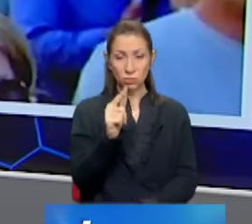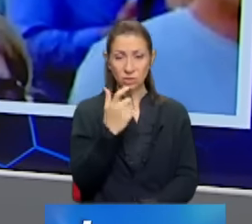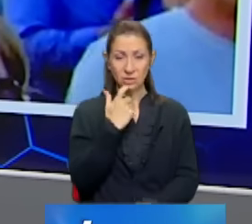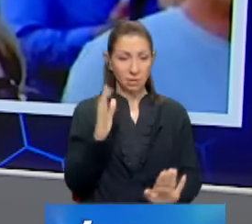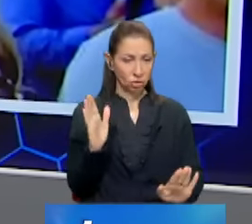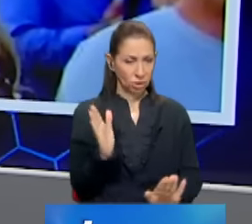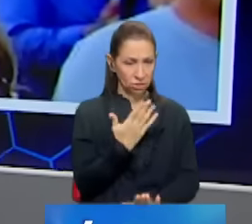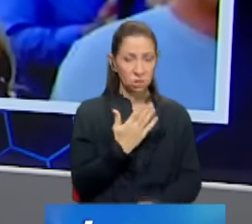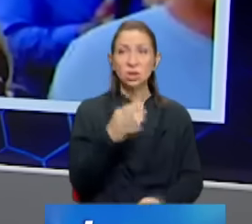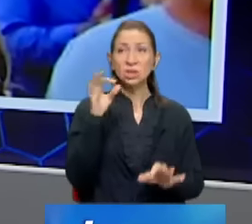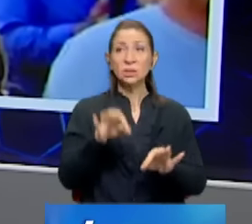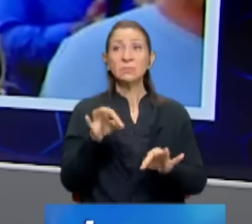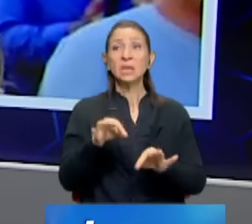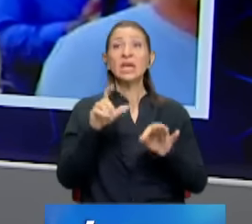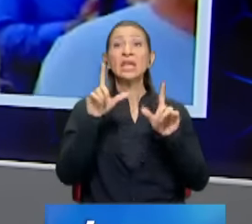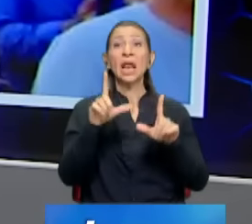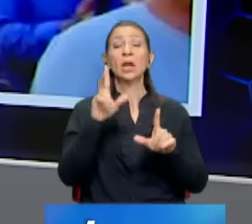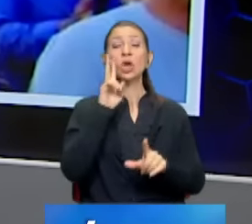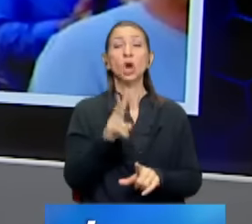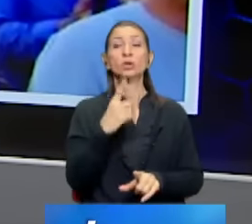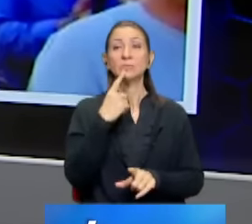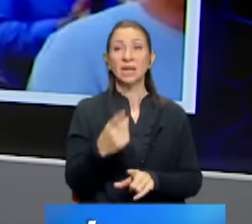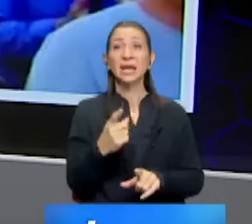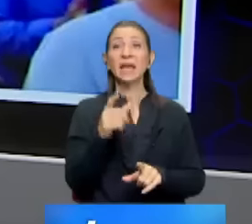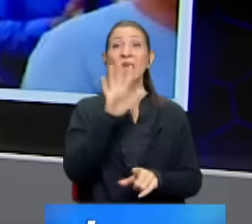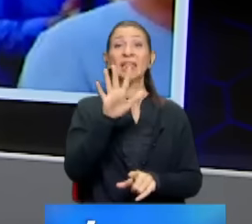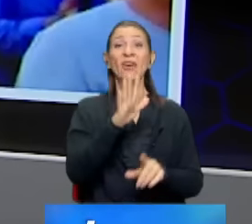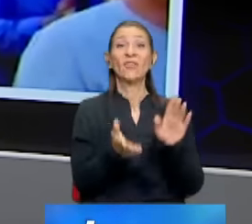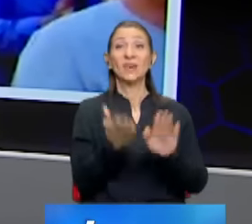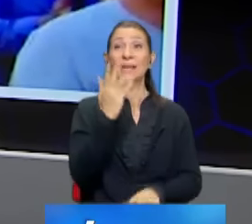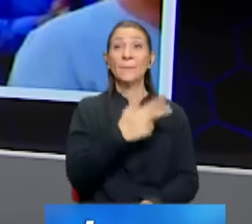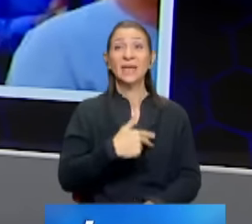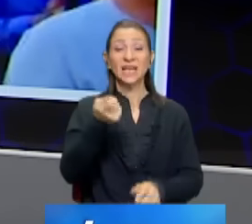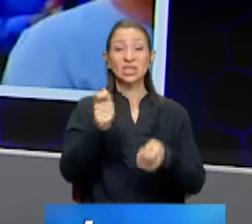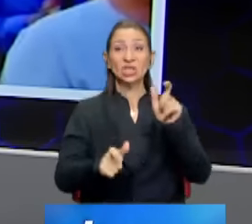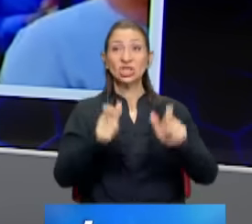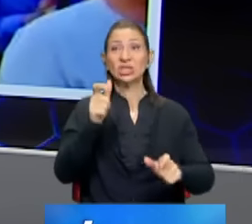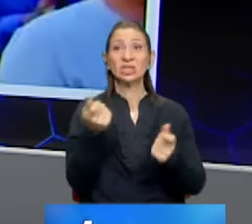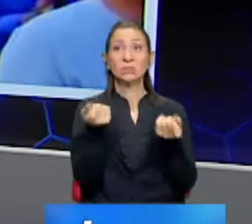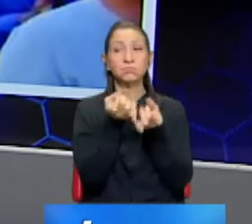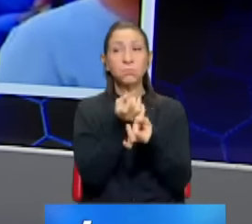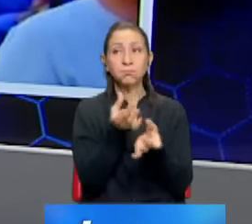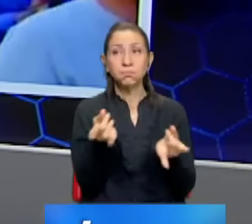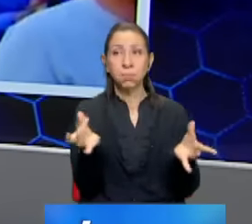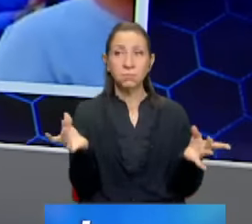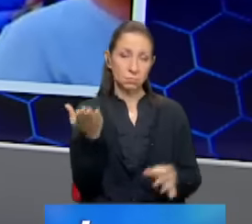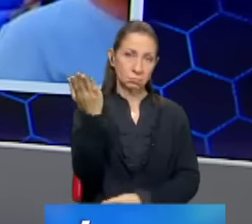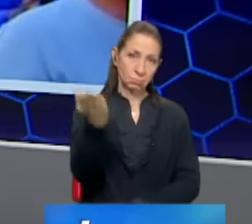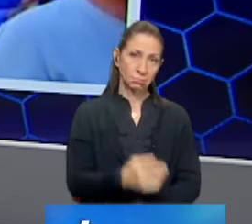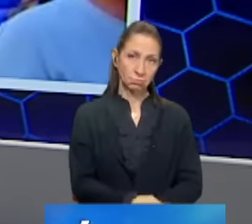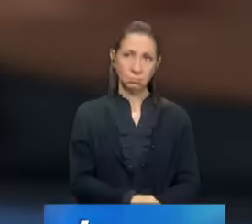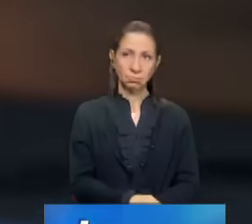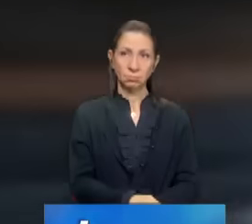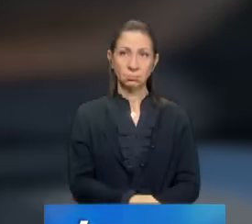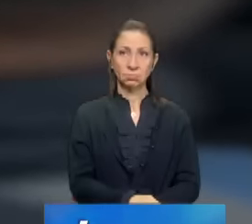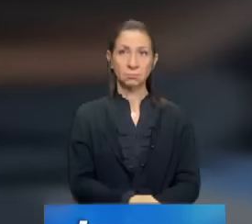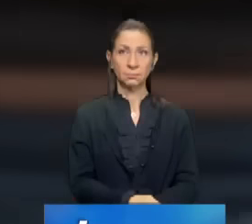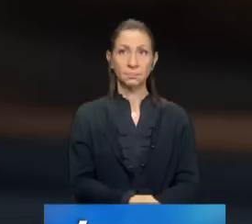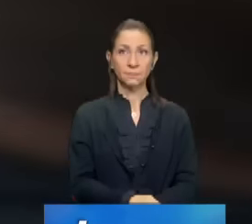yıl geçti. Şimdi gerekli gördüm diyerek 50'den fazla belediye işçisini işten çıkardı.